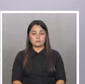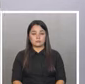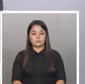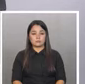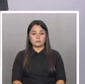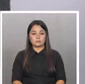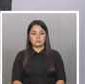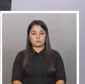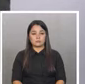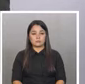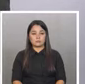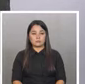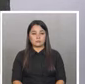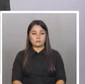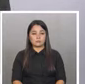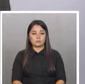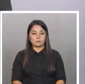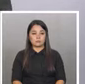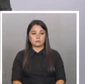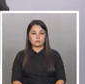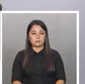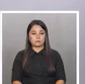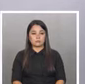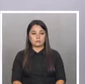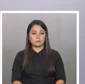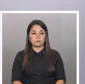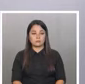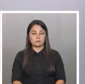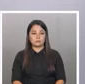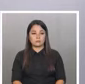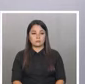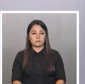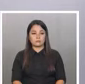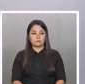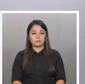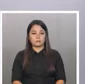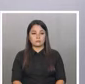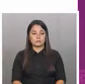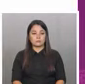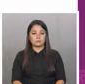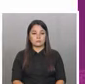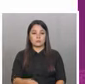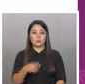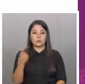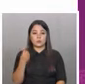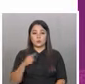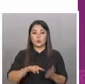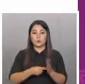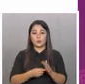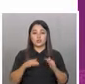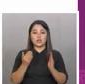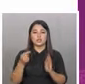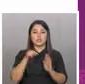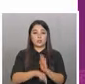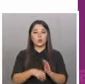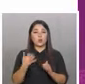азайтылған 4 түрінде жазылады. Ал енді қараңыздар, бізде бірінші көбейткіште жақшаның ішінде ортақ